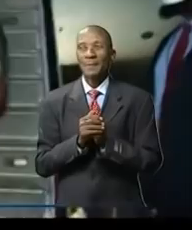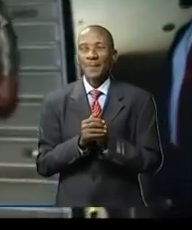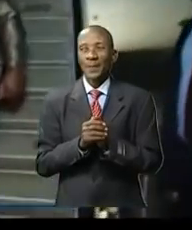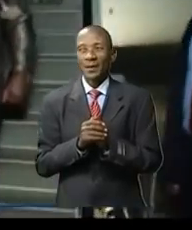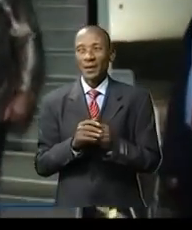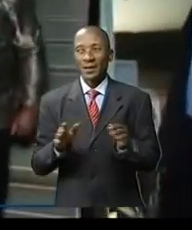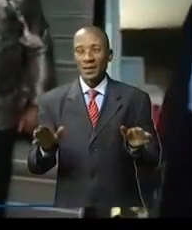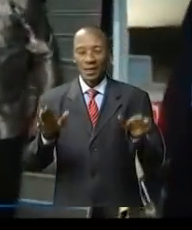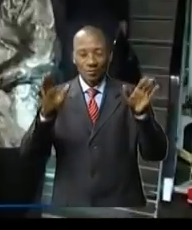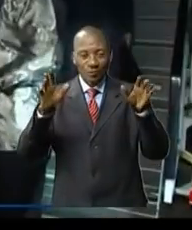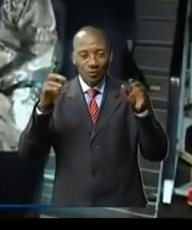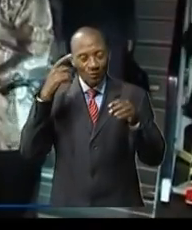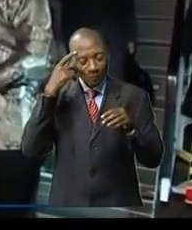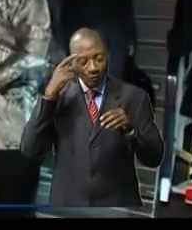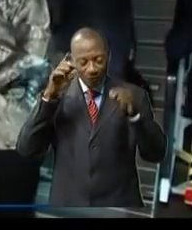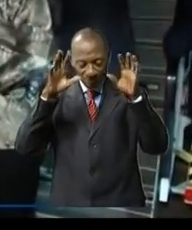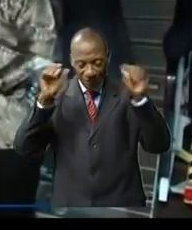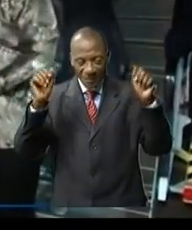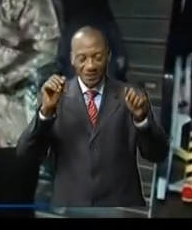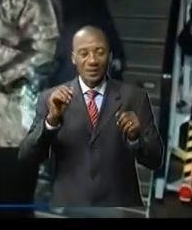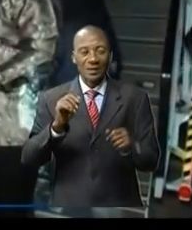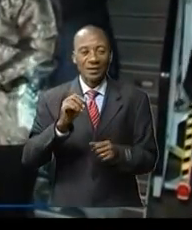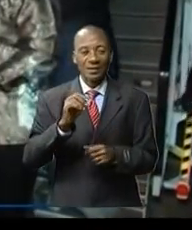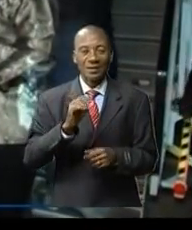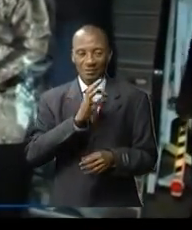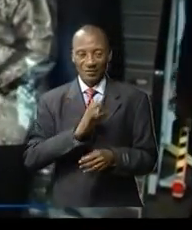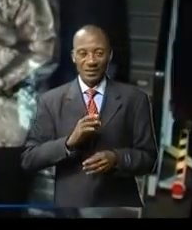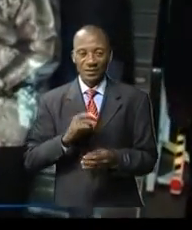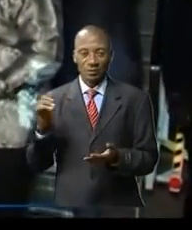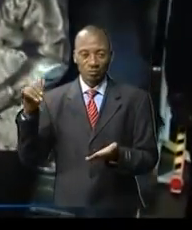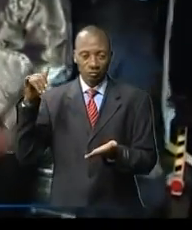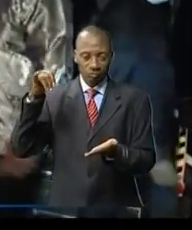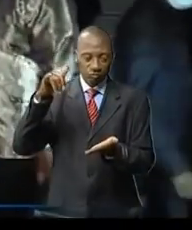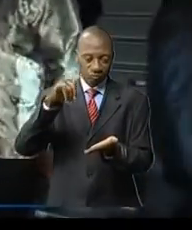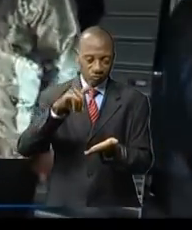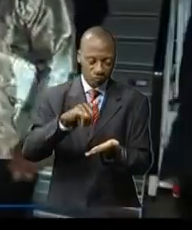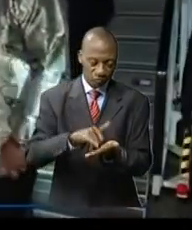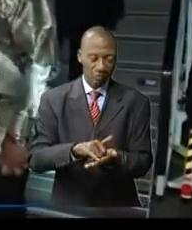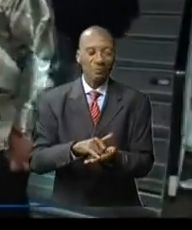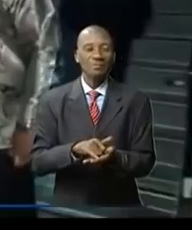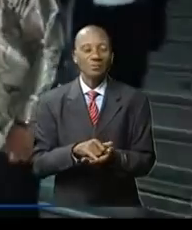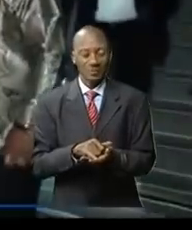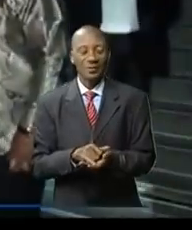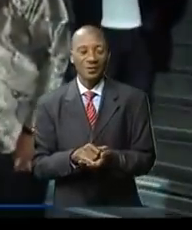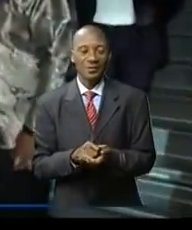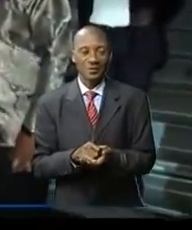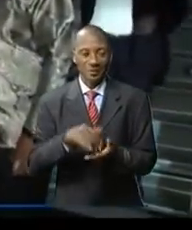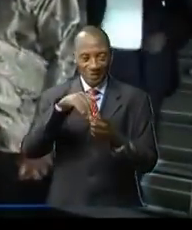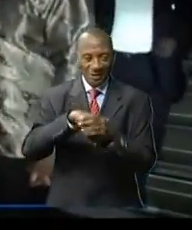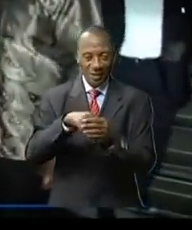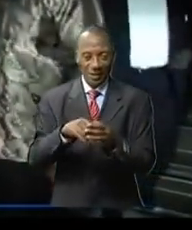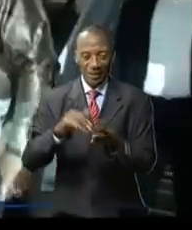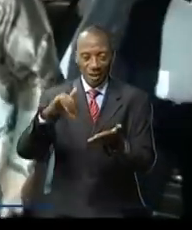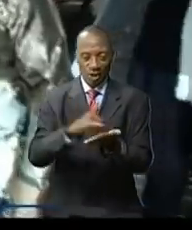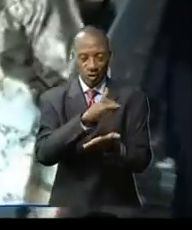l'aéroport international John Kennedy de New York. Sur les tarmacs, un protocole restreint pour l'accueil du chef de l'État congolais, avec en